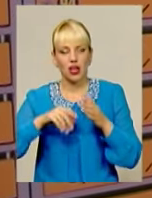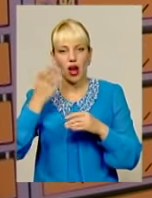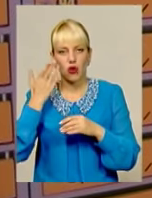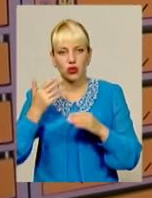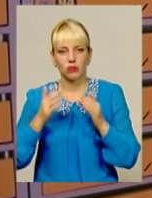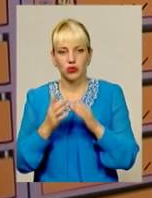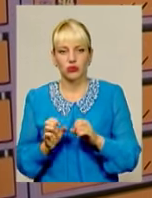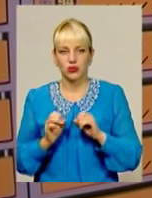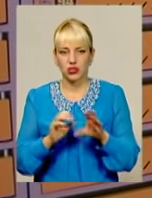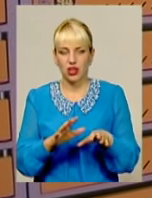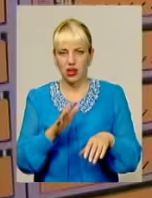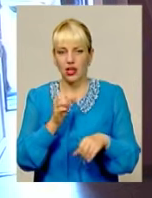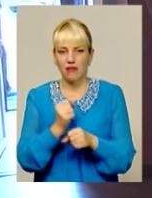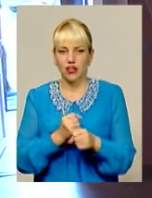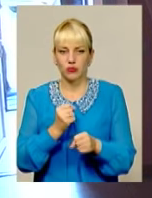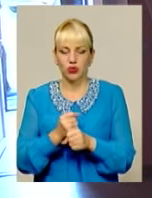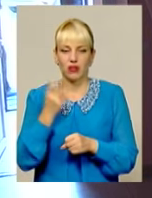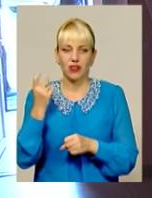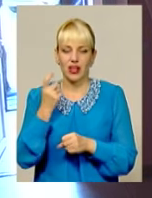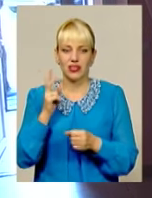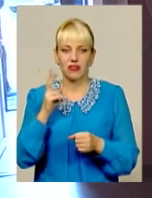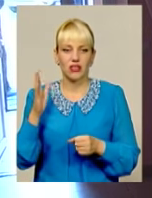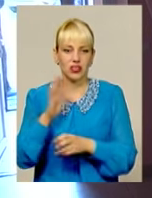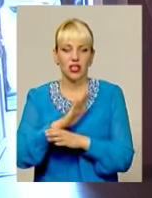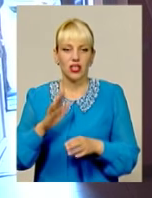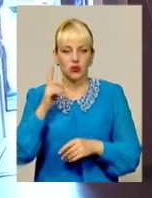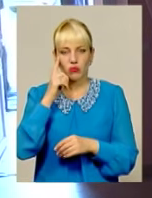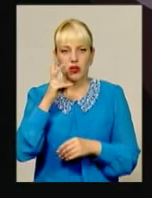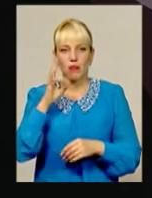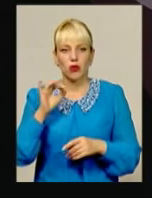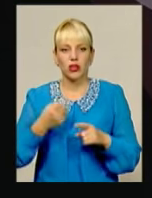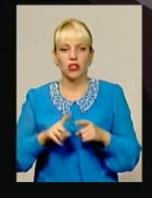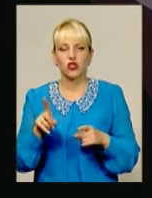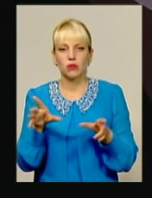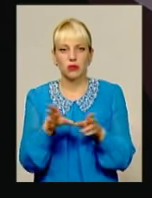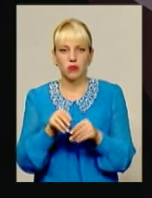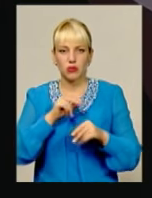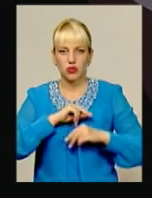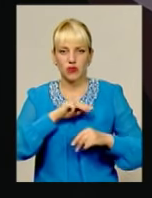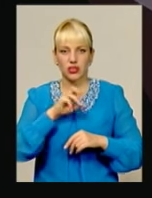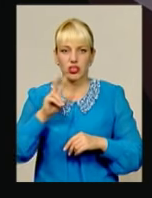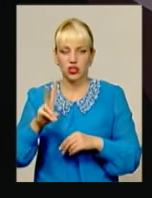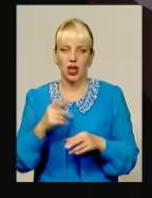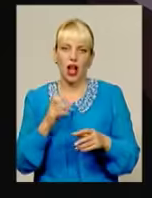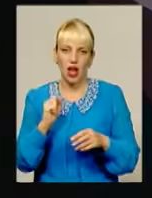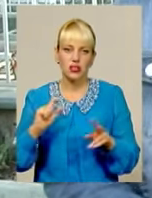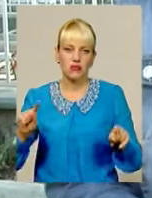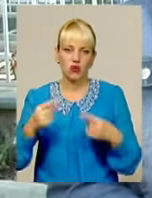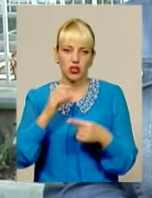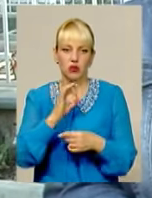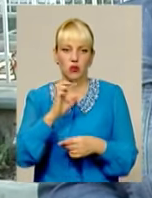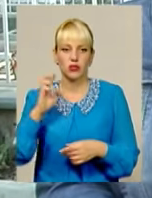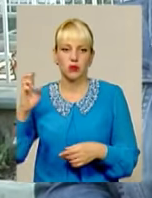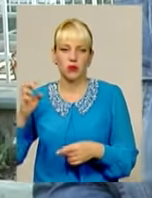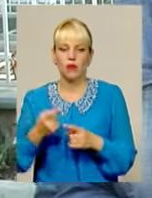здали в експлуатацію, власники квартир ні хвилини не думали про те, щоб працювати з ЖЕКом. Створили ОСББ і не жалкують. «Одна